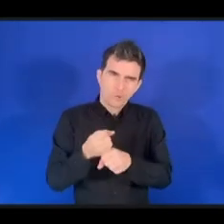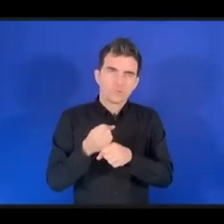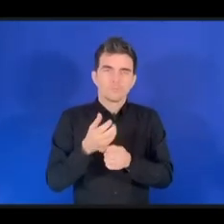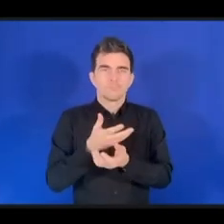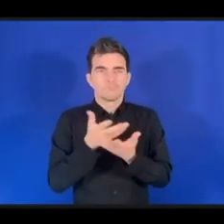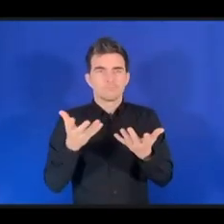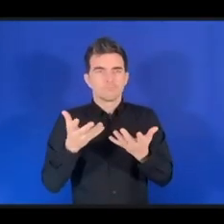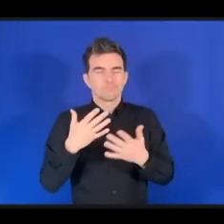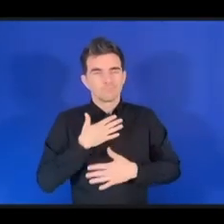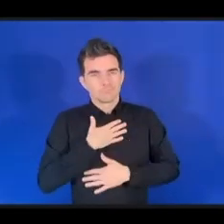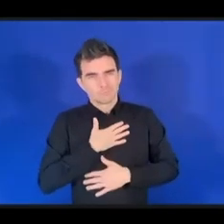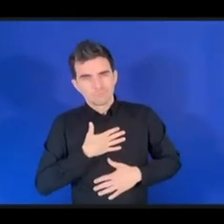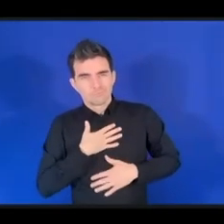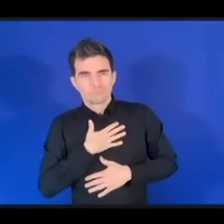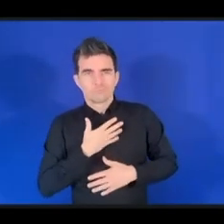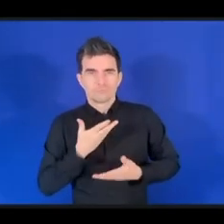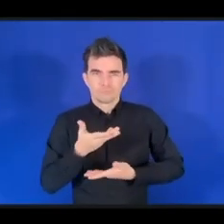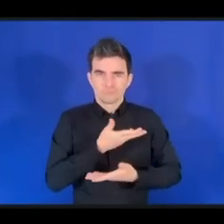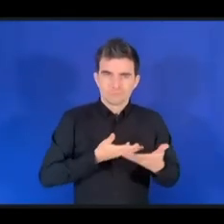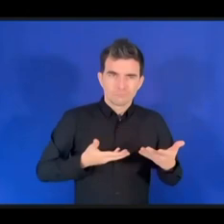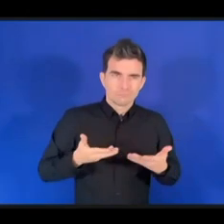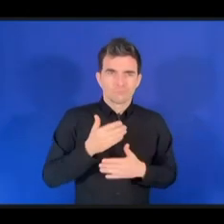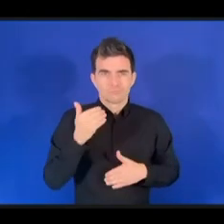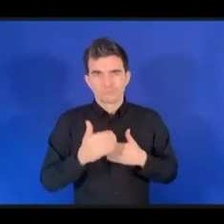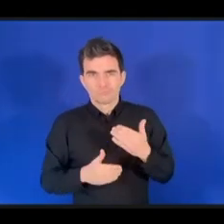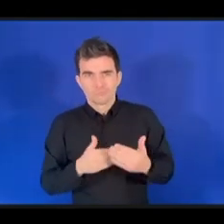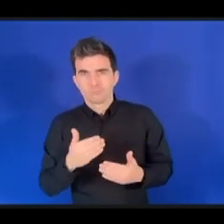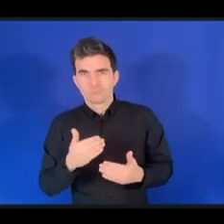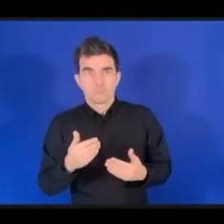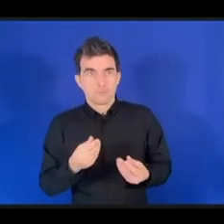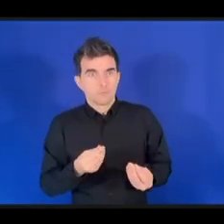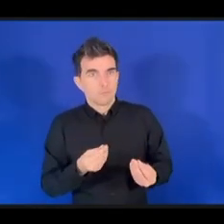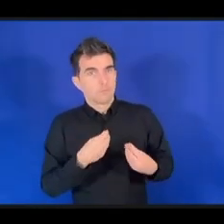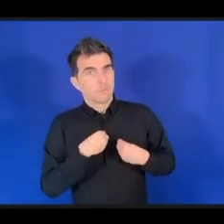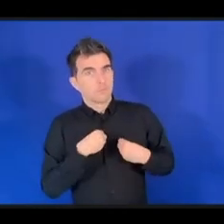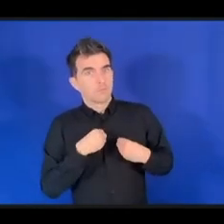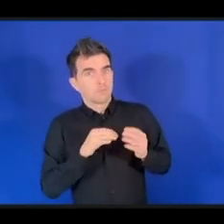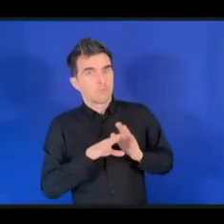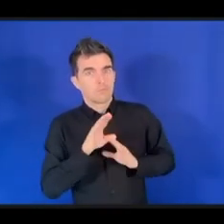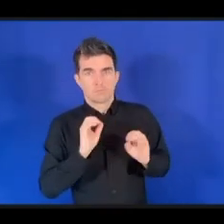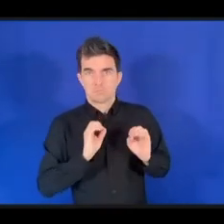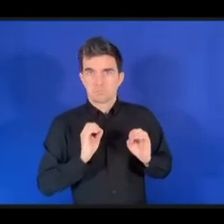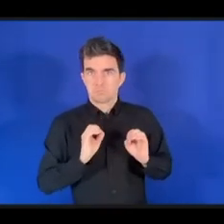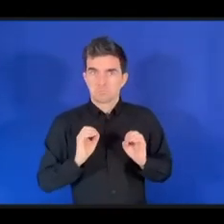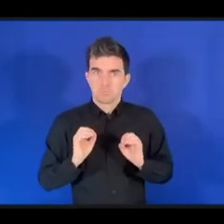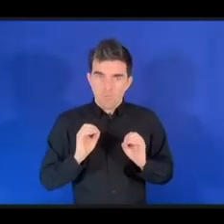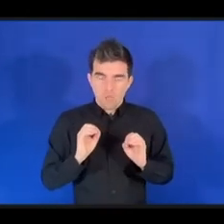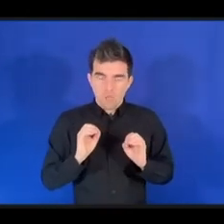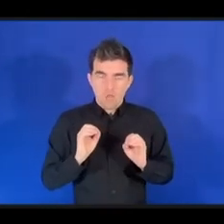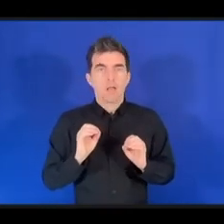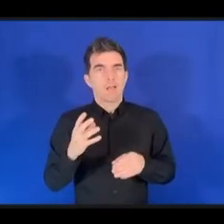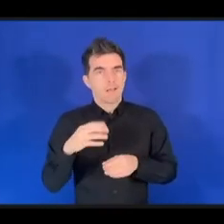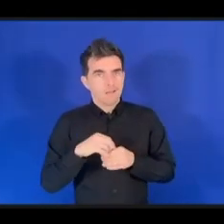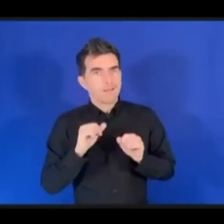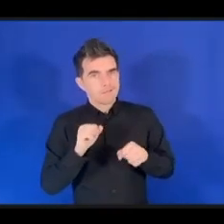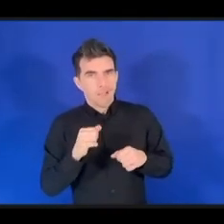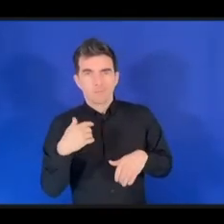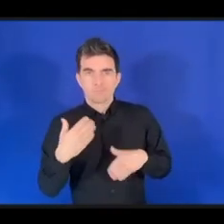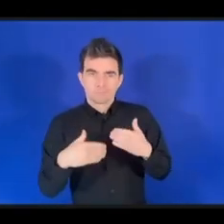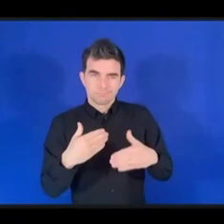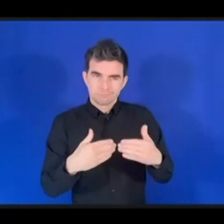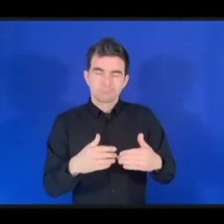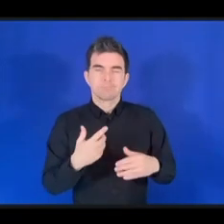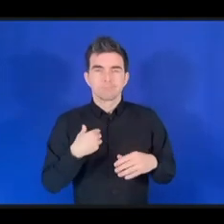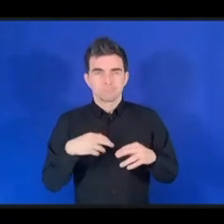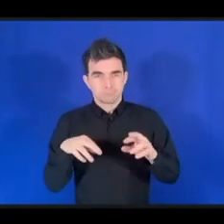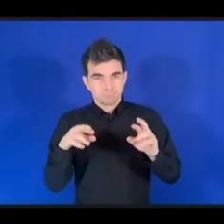能够通过这次会议呢，加深与平时不太能够接触到的人群的联系。我也